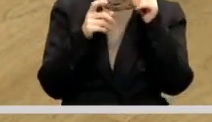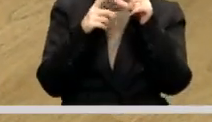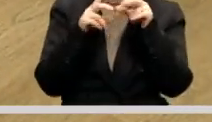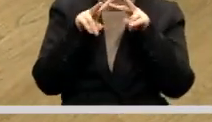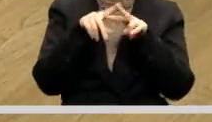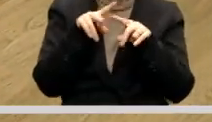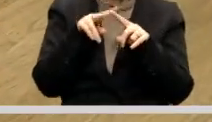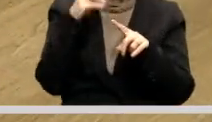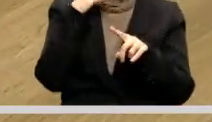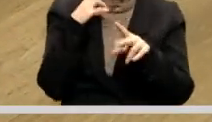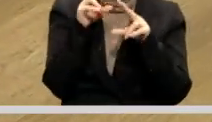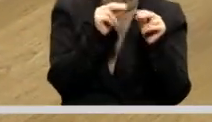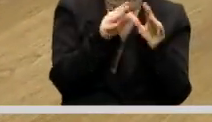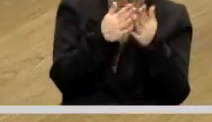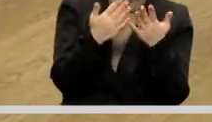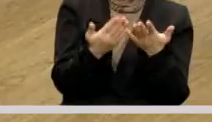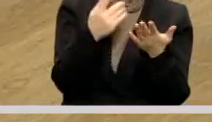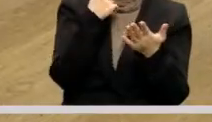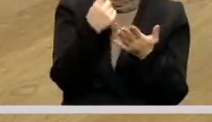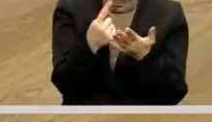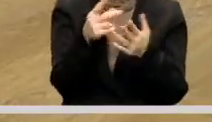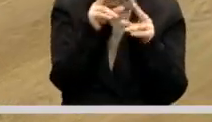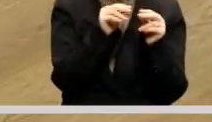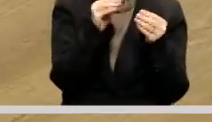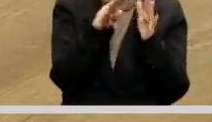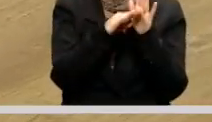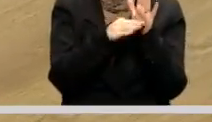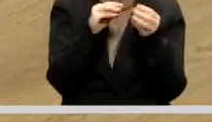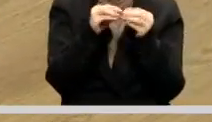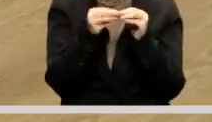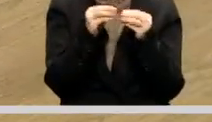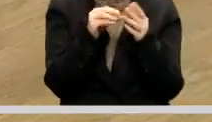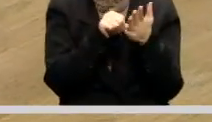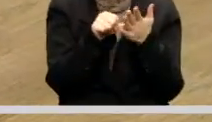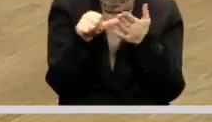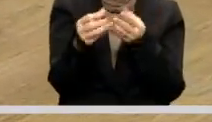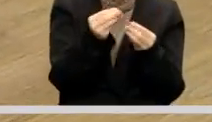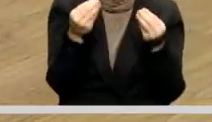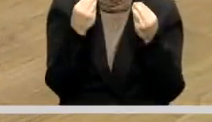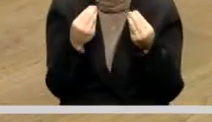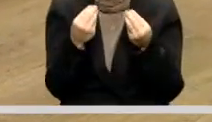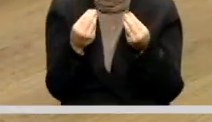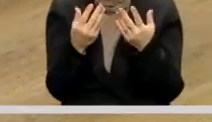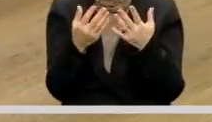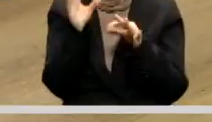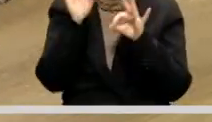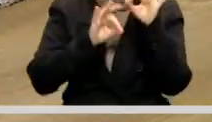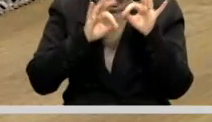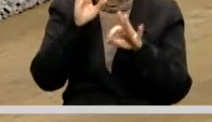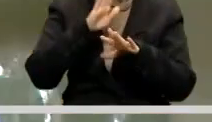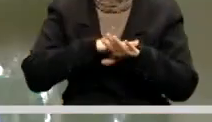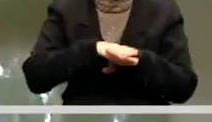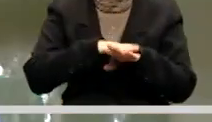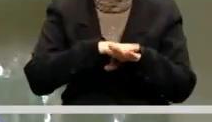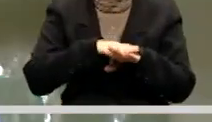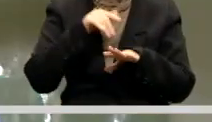nedir dedik, uykudaki yaşanan sıkıntılar ve benzeri hepsini böyle çokça güzel değerlendirdik aslında bu kısma kadar.